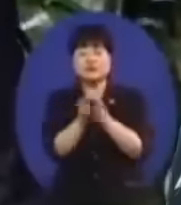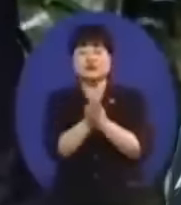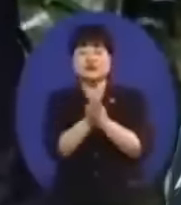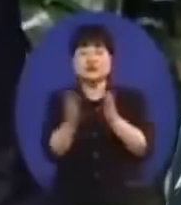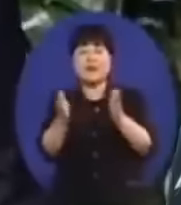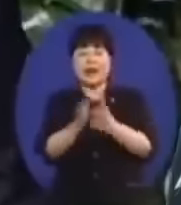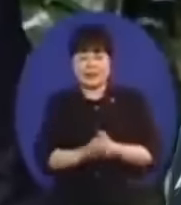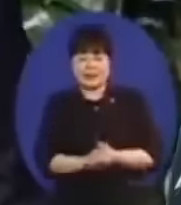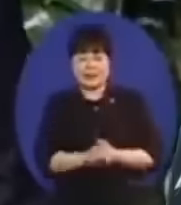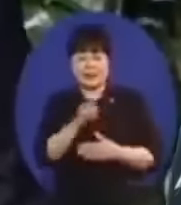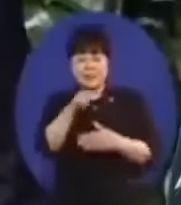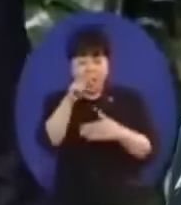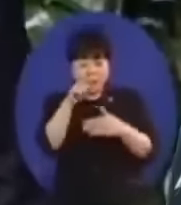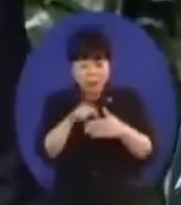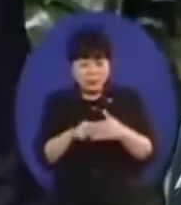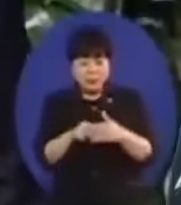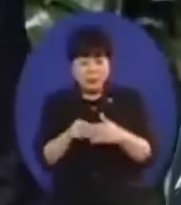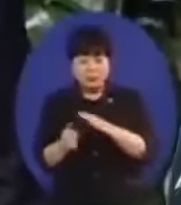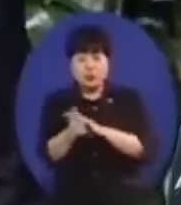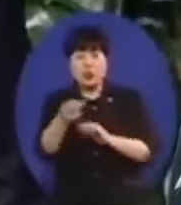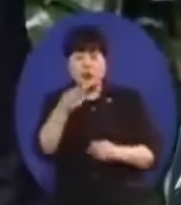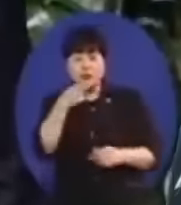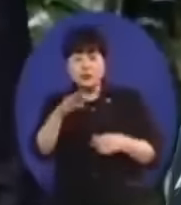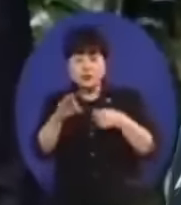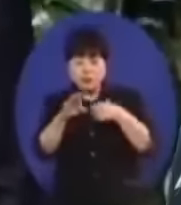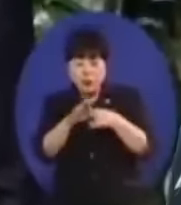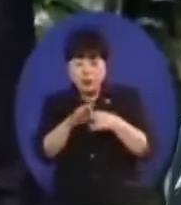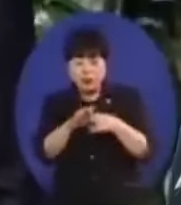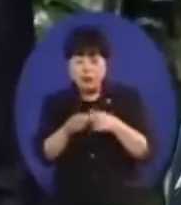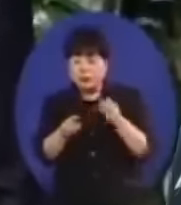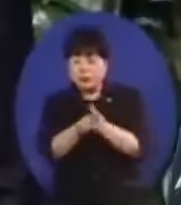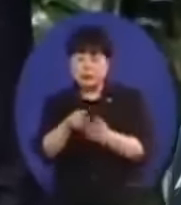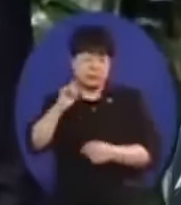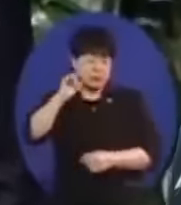것입니다. 아무 소원도 없으면 안 믿어져요.